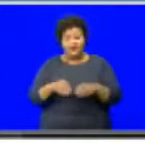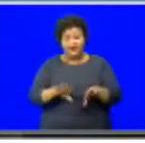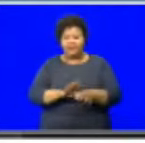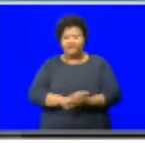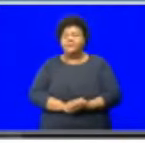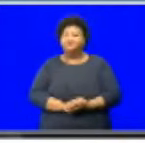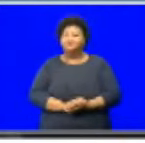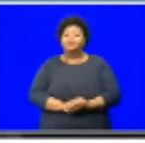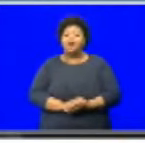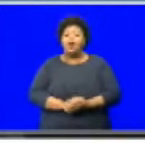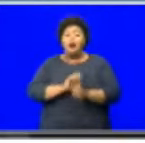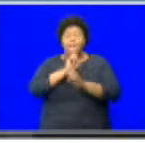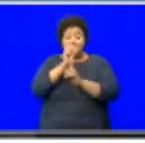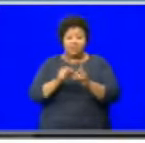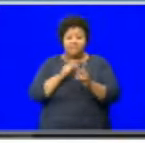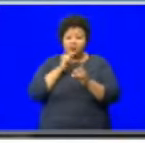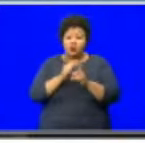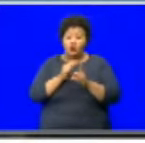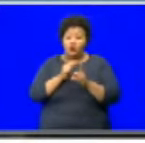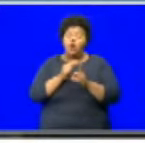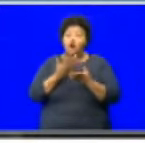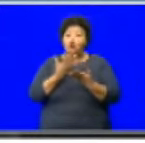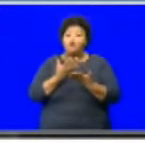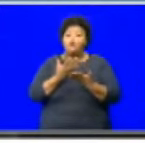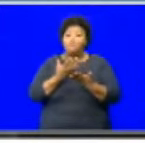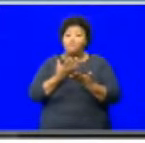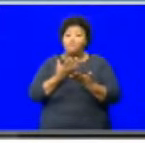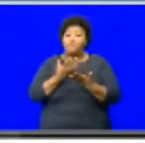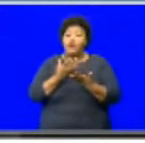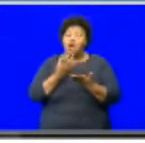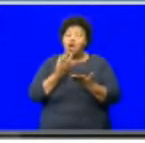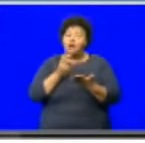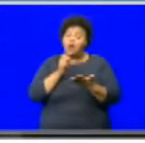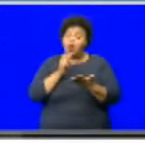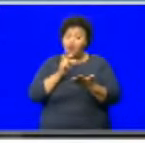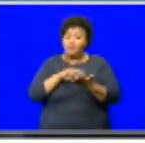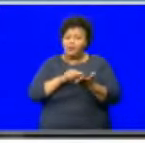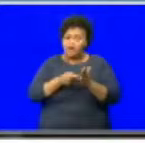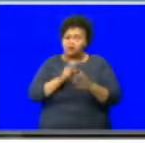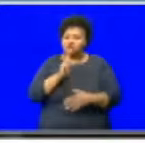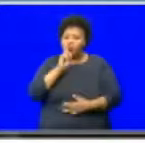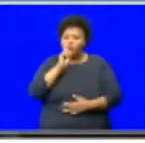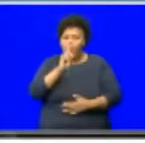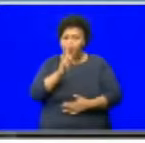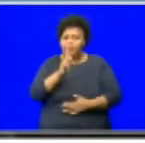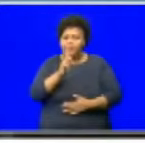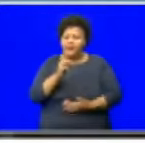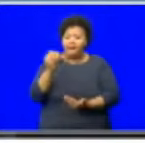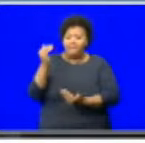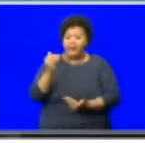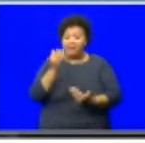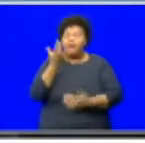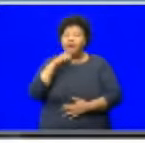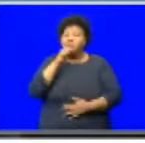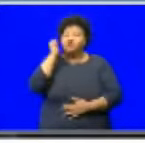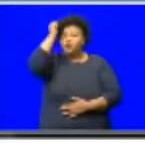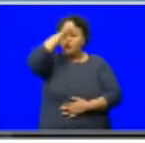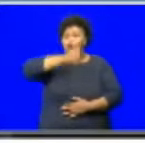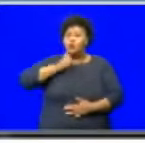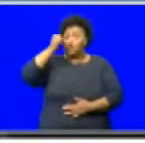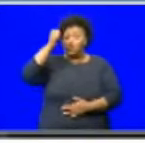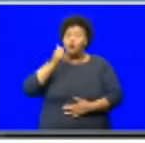wasimbusisa ngalabathathu. So ke uyezama lokho lakwezamako kukhanza ukuthi sekuphelele teni